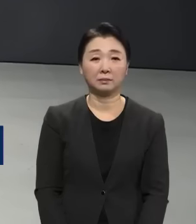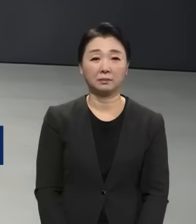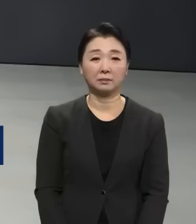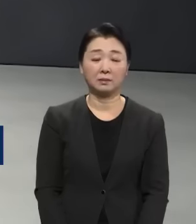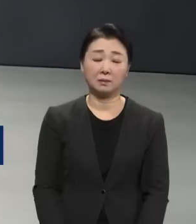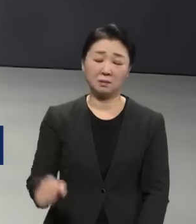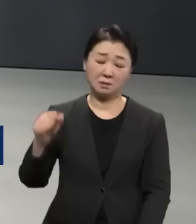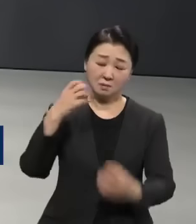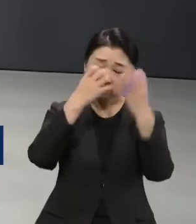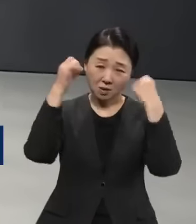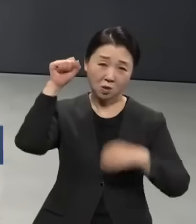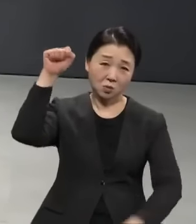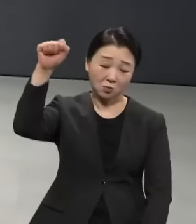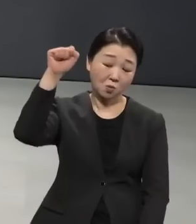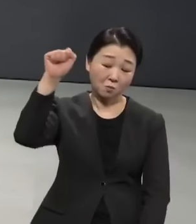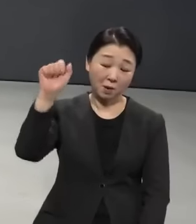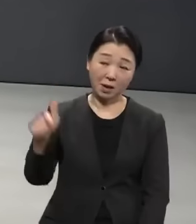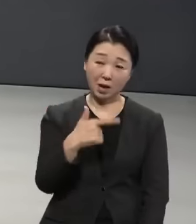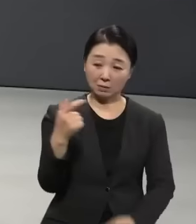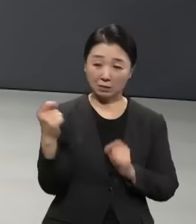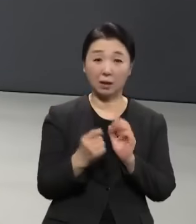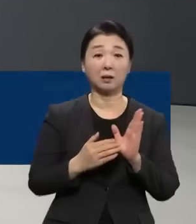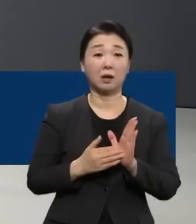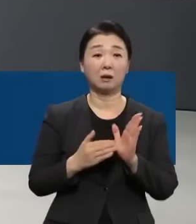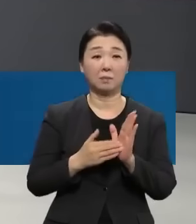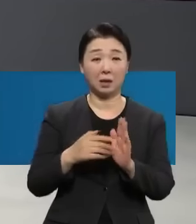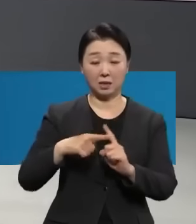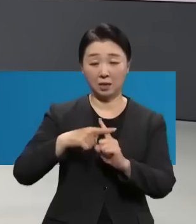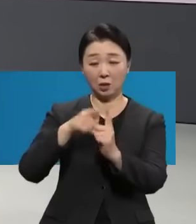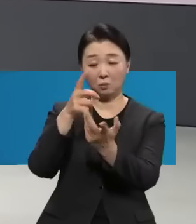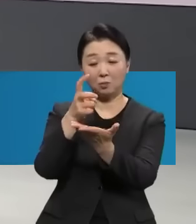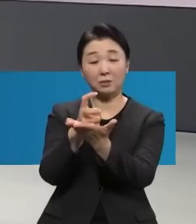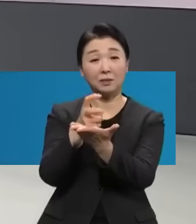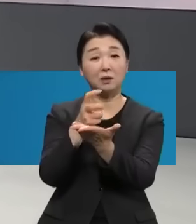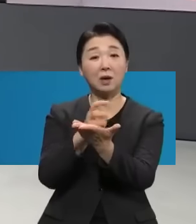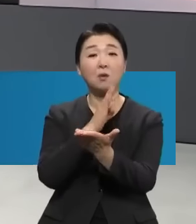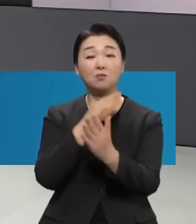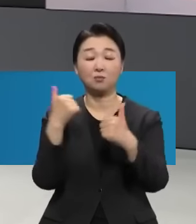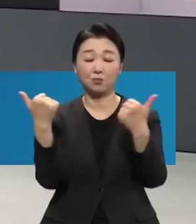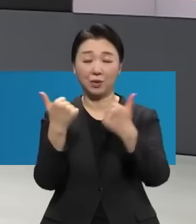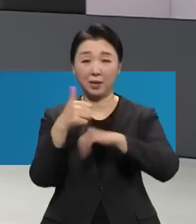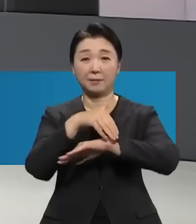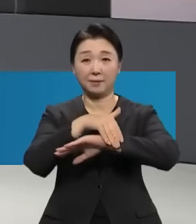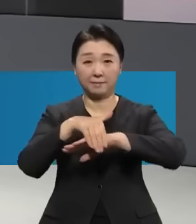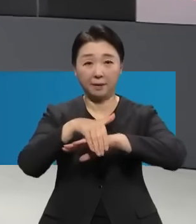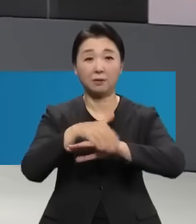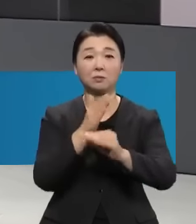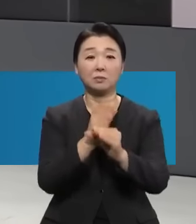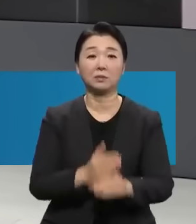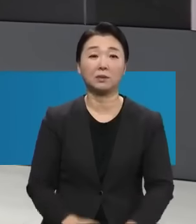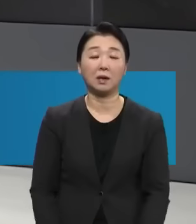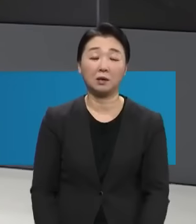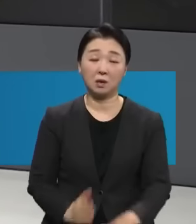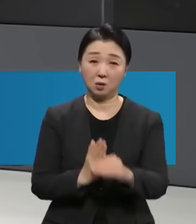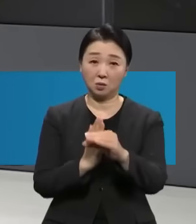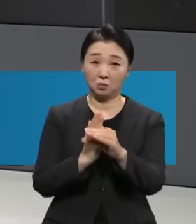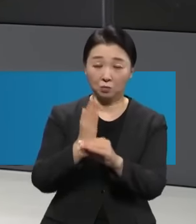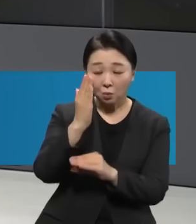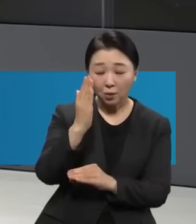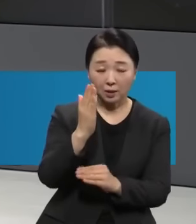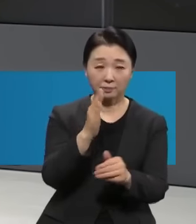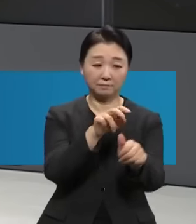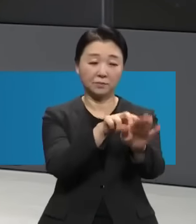대규모 총파업을 하루 앞두고 간호법 제정안이 오늘 국회 본회의에 오릅니다 통과되면 진료를 지원하는